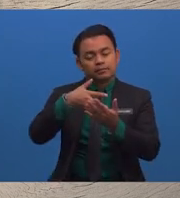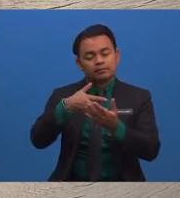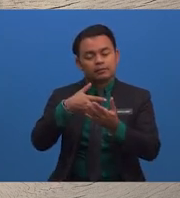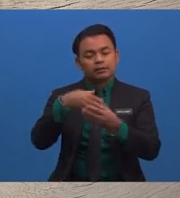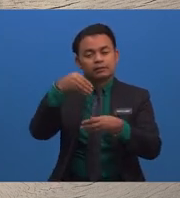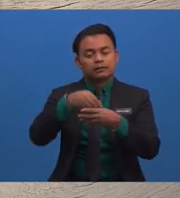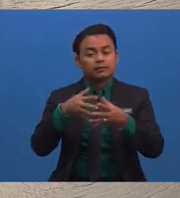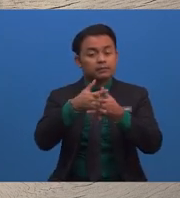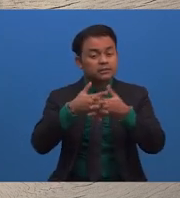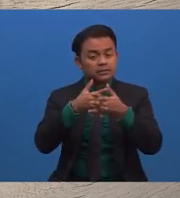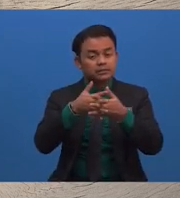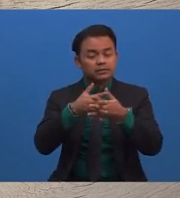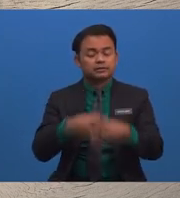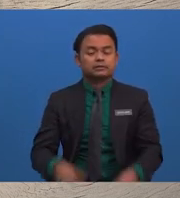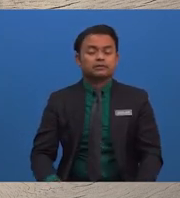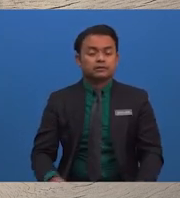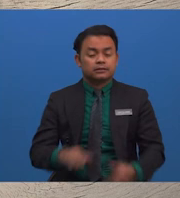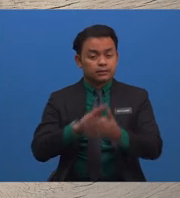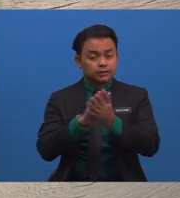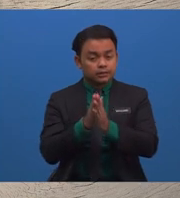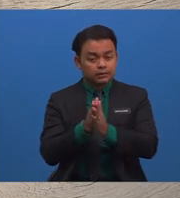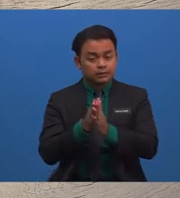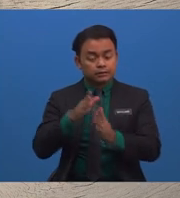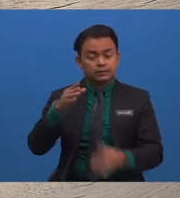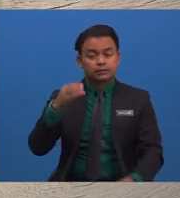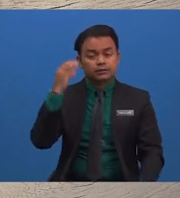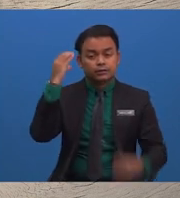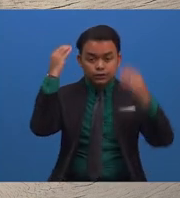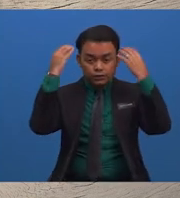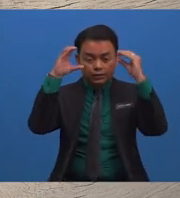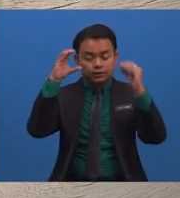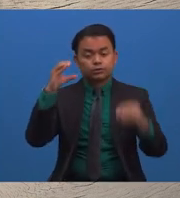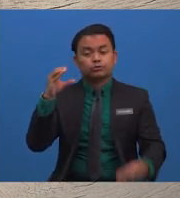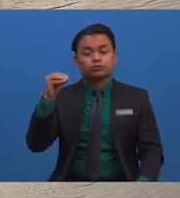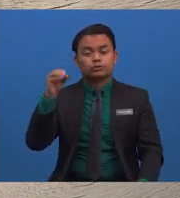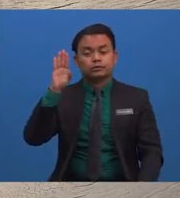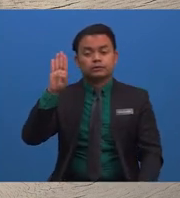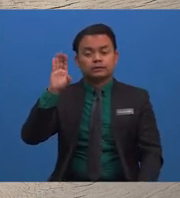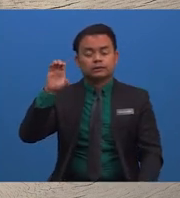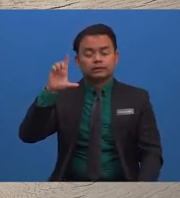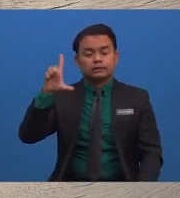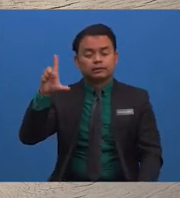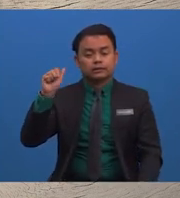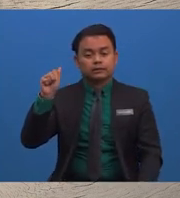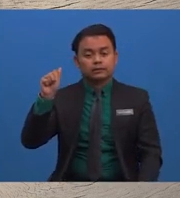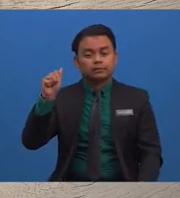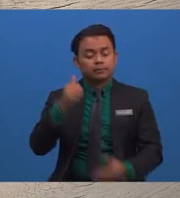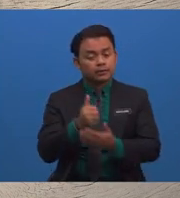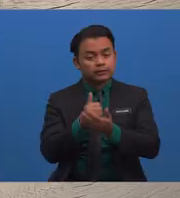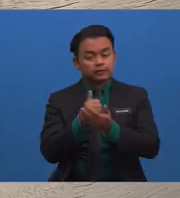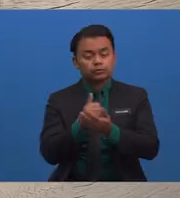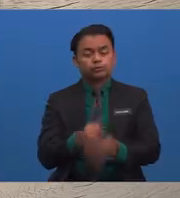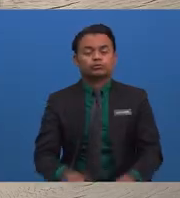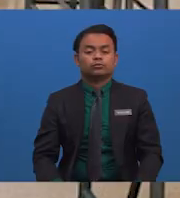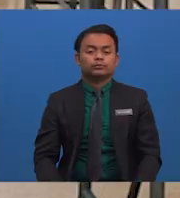Bella mengajarkan Aira membuat karangan bahasa Inggeris selepas waktu persekolahan.